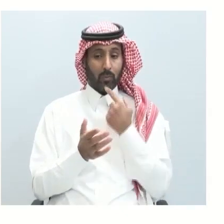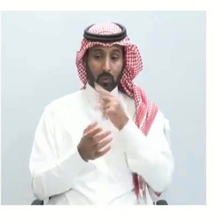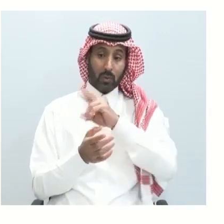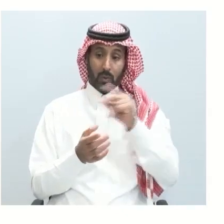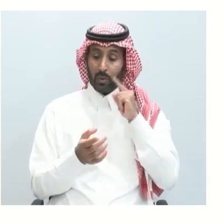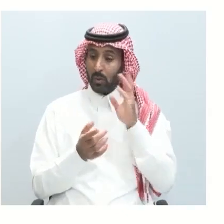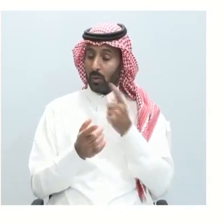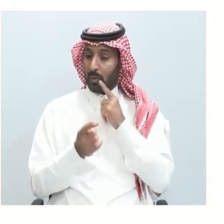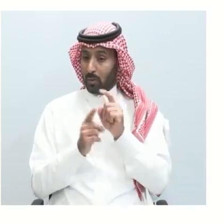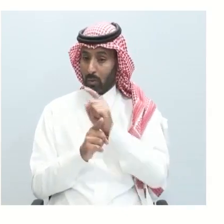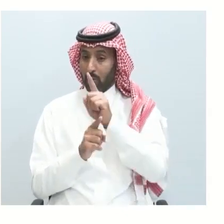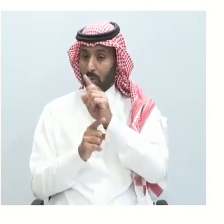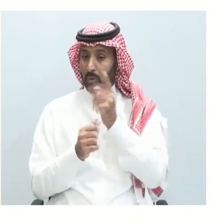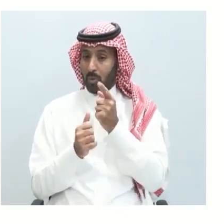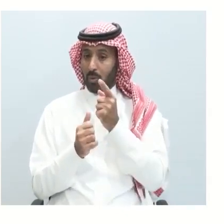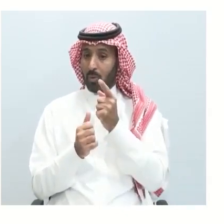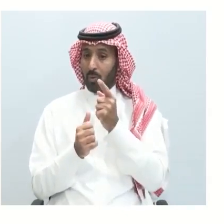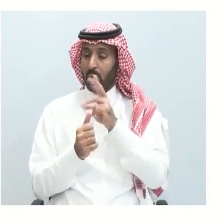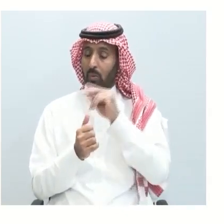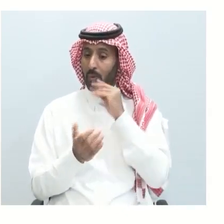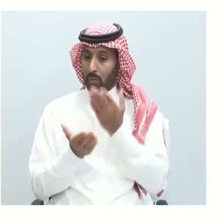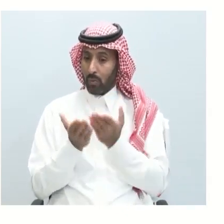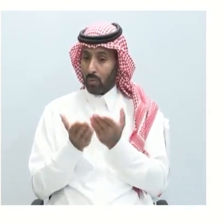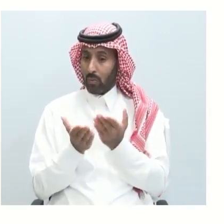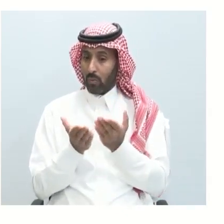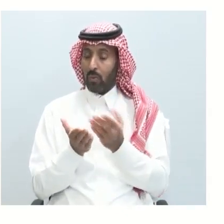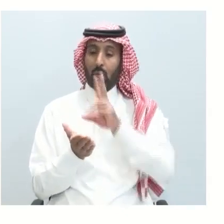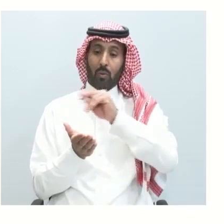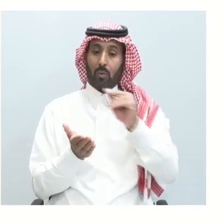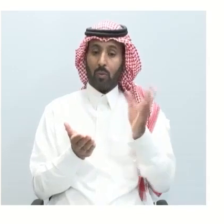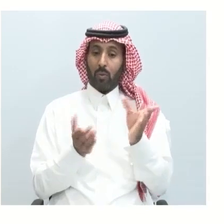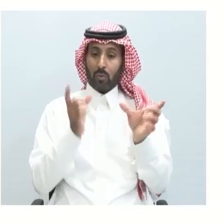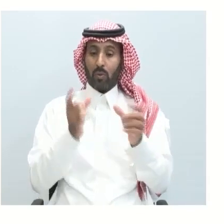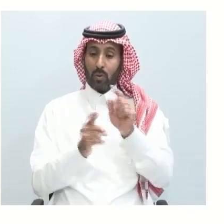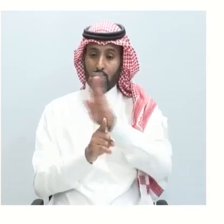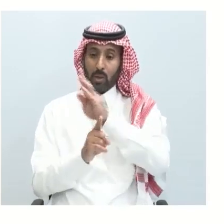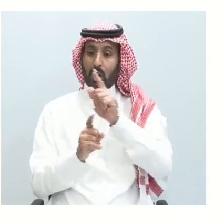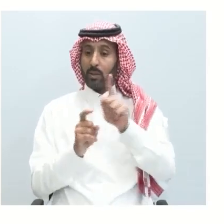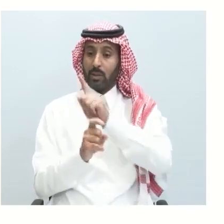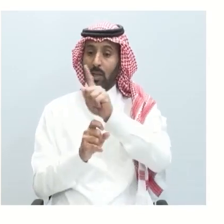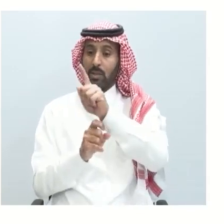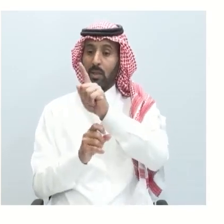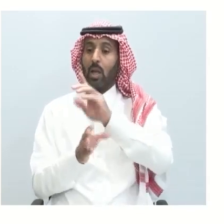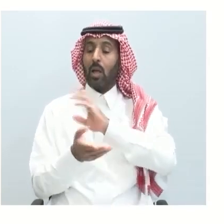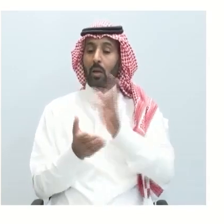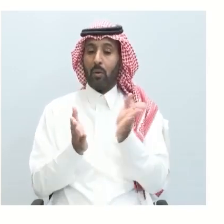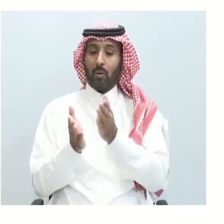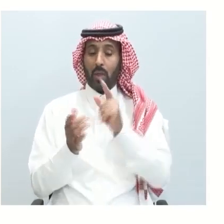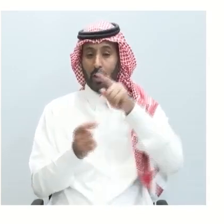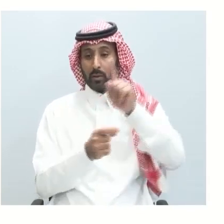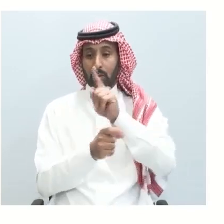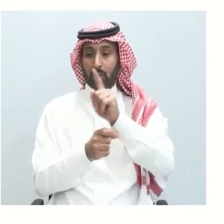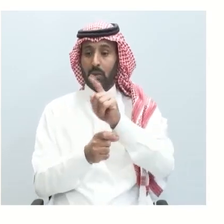في حاله انه يكون اتزان متجانس ام غير متجانس طبعا هنا الماده المادتين كلهم في الحاله الغازيه اذا